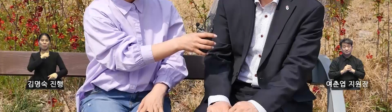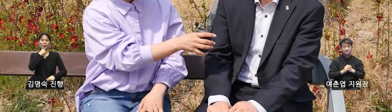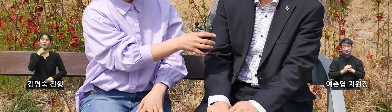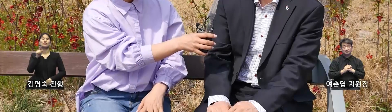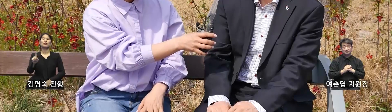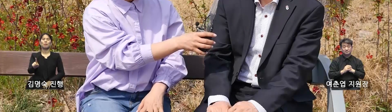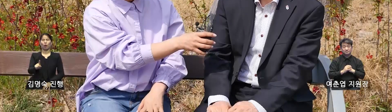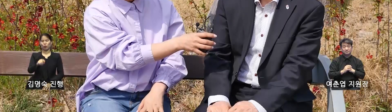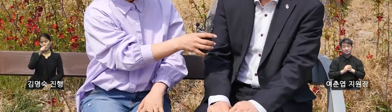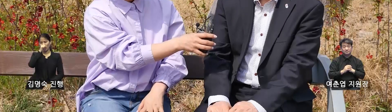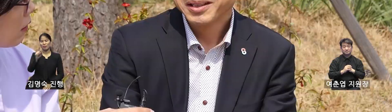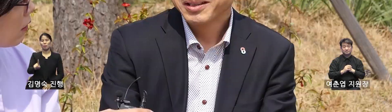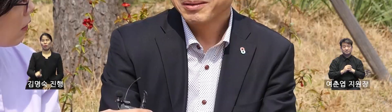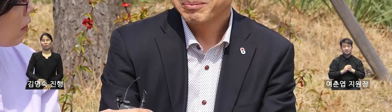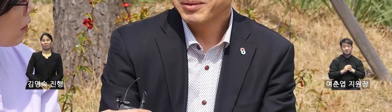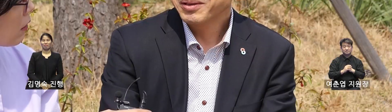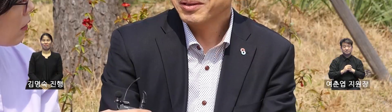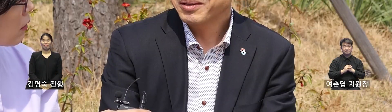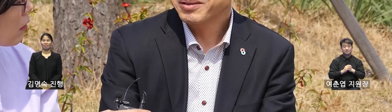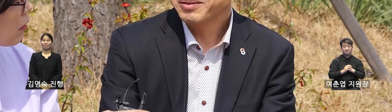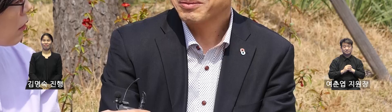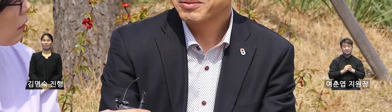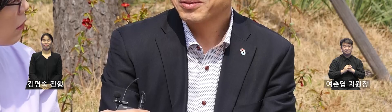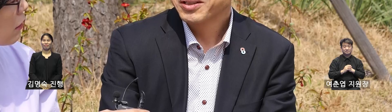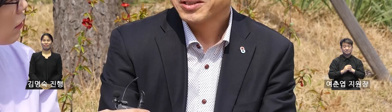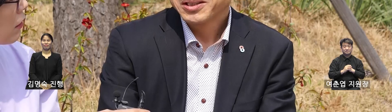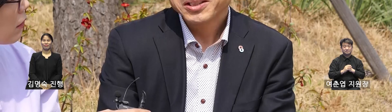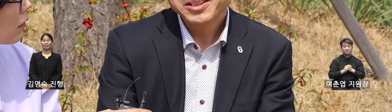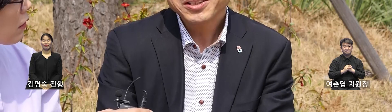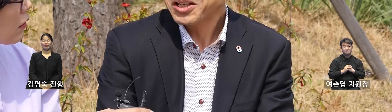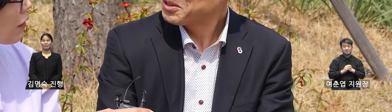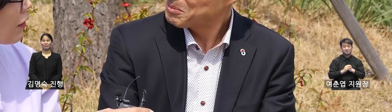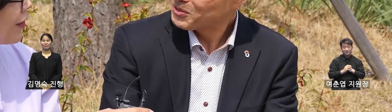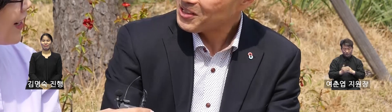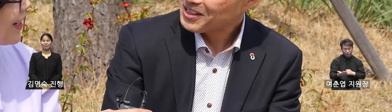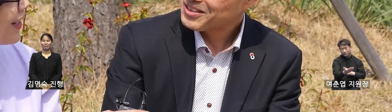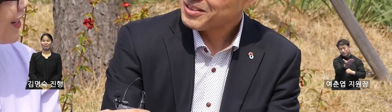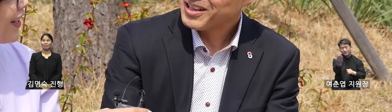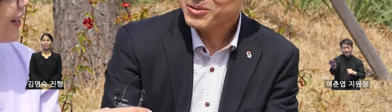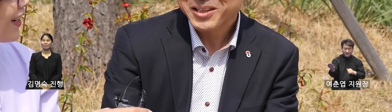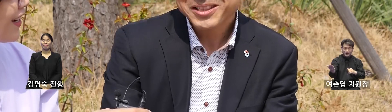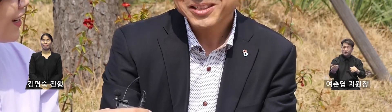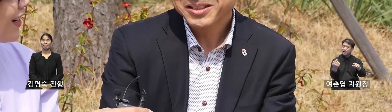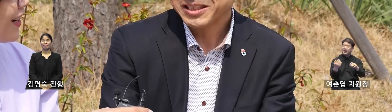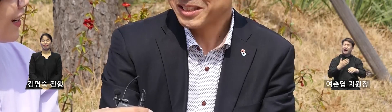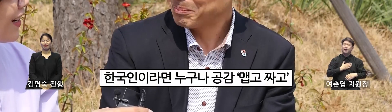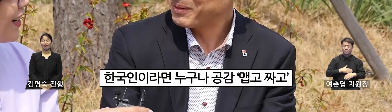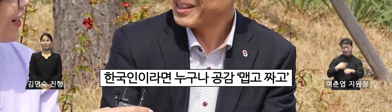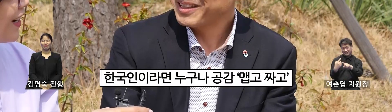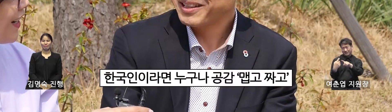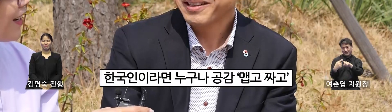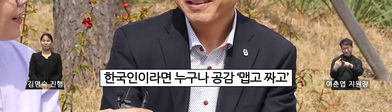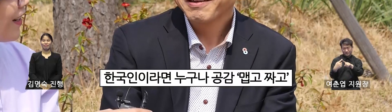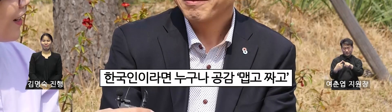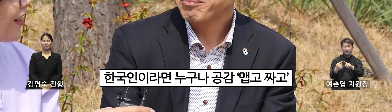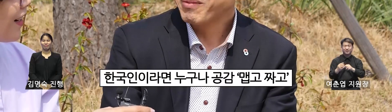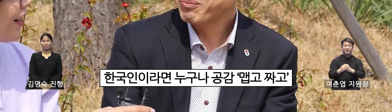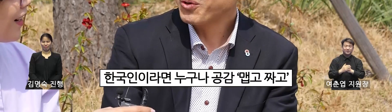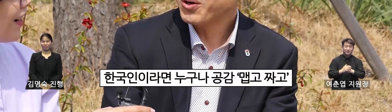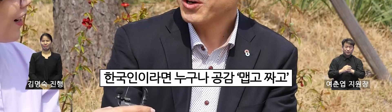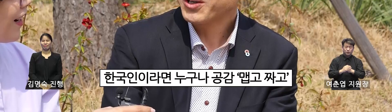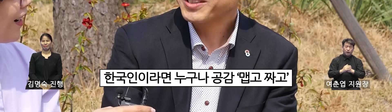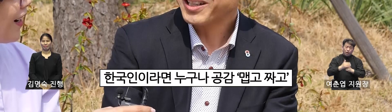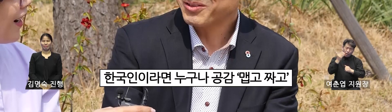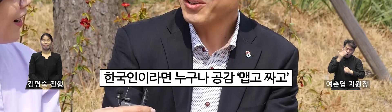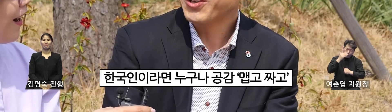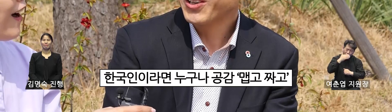많이 좋아하셨나요? 뭐, 시청자 여러분들께서 다 알고 계시듯이 네.